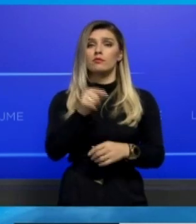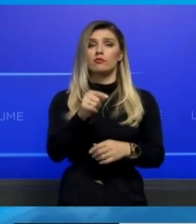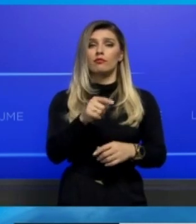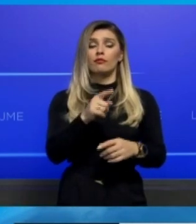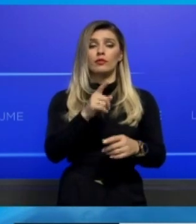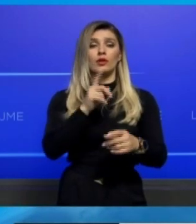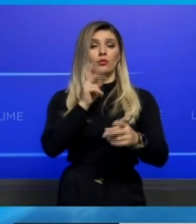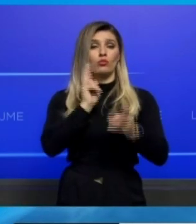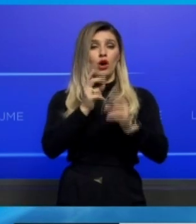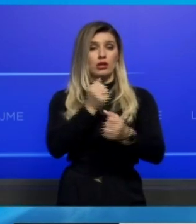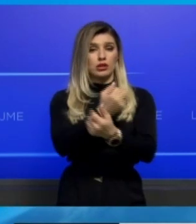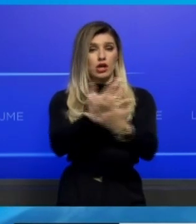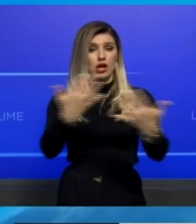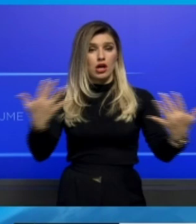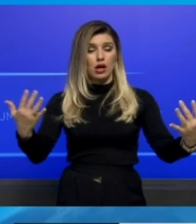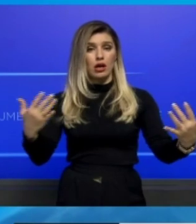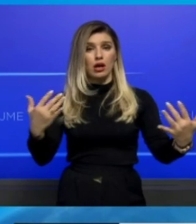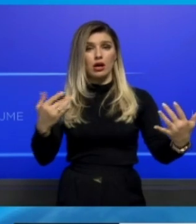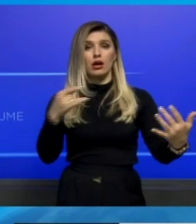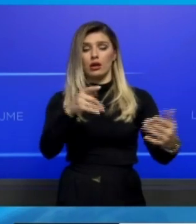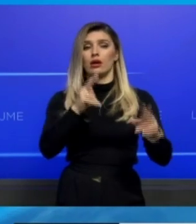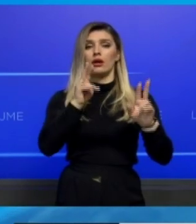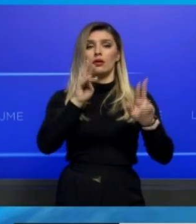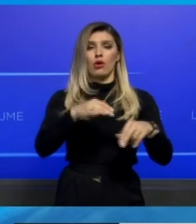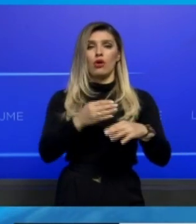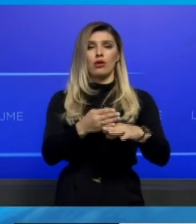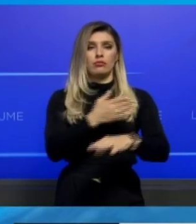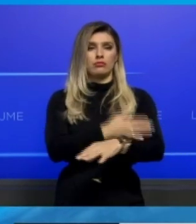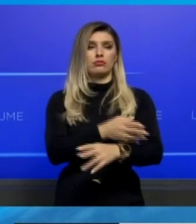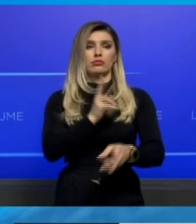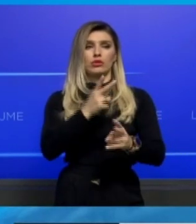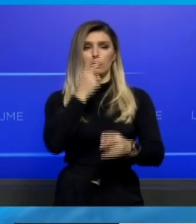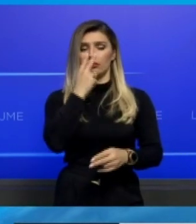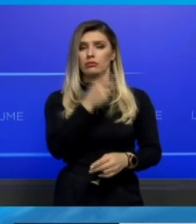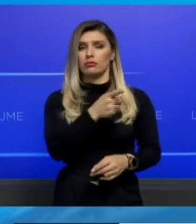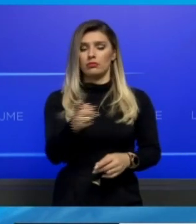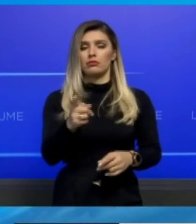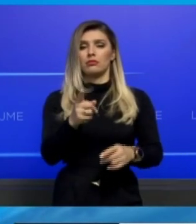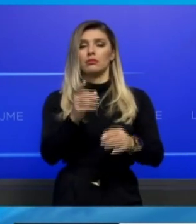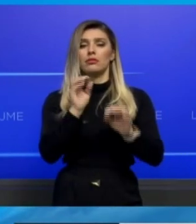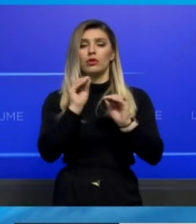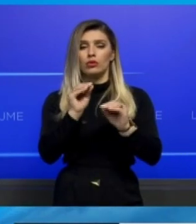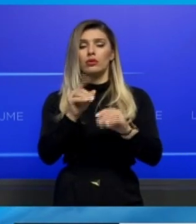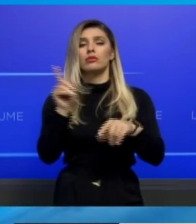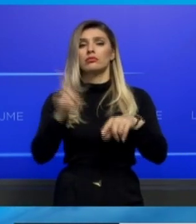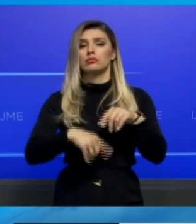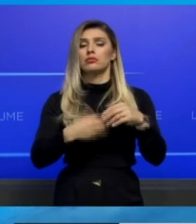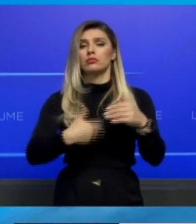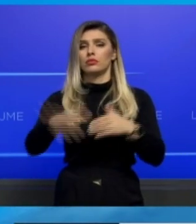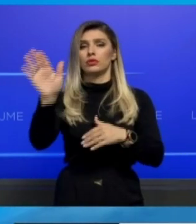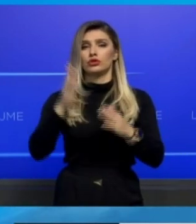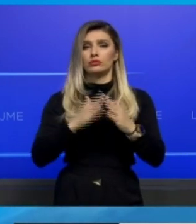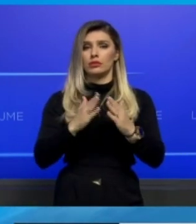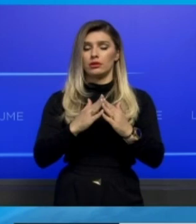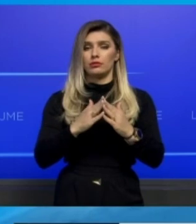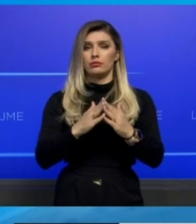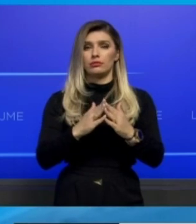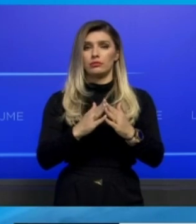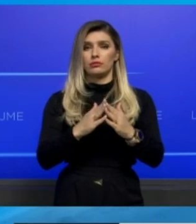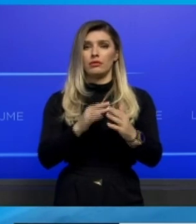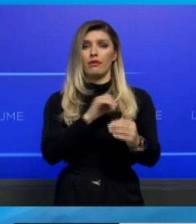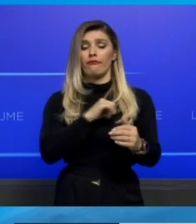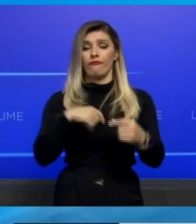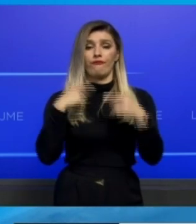e mësimdhënësve sot veç i përdoren paka shumë mësimdhënësit dhe i larguan nga orët mësimore. Vetë